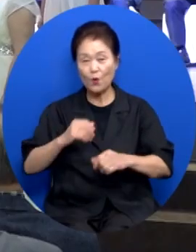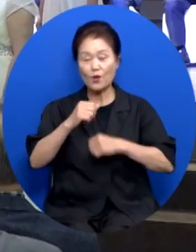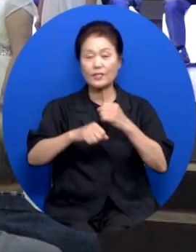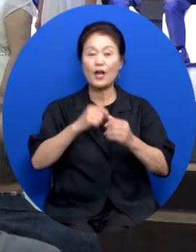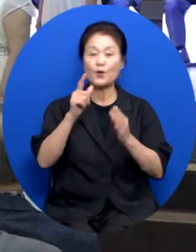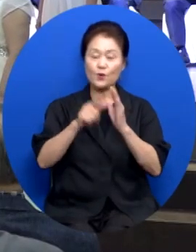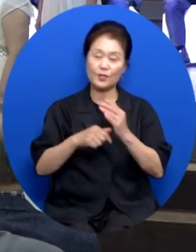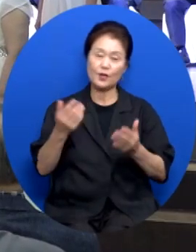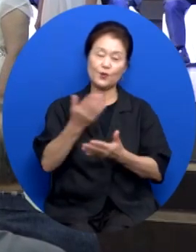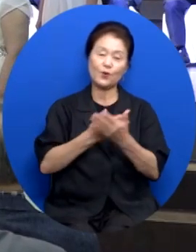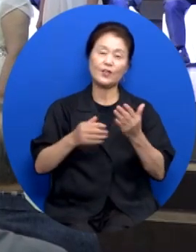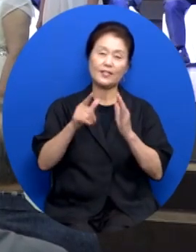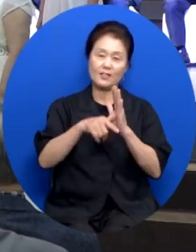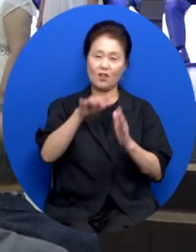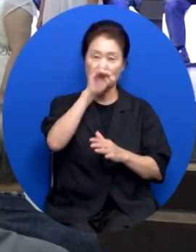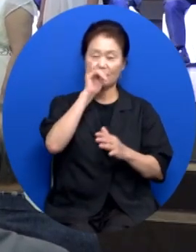교제 시간이 마련됐습니다